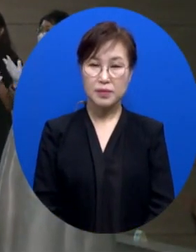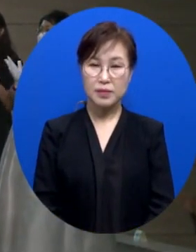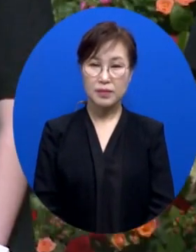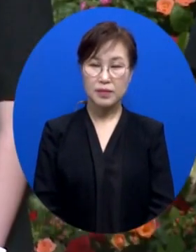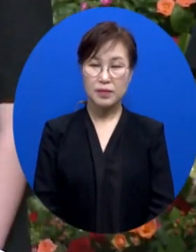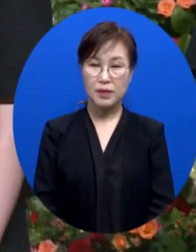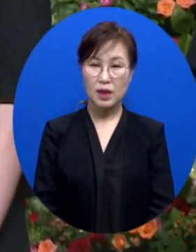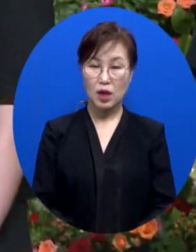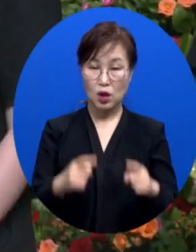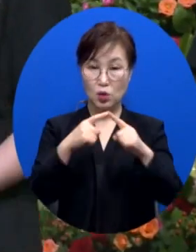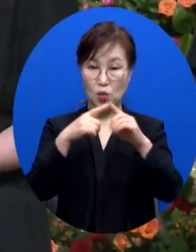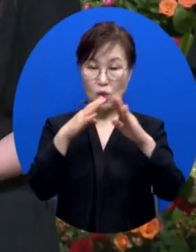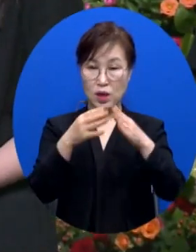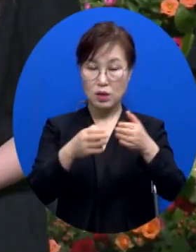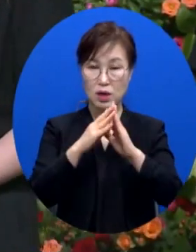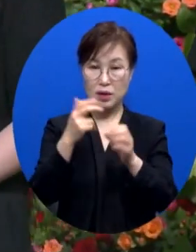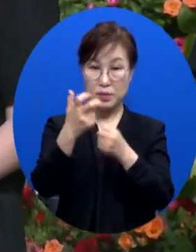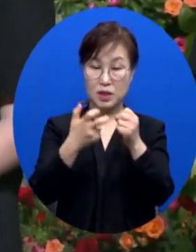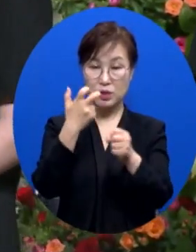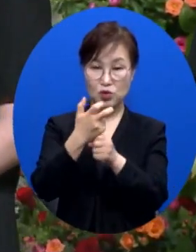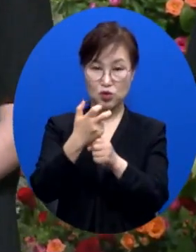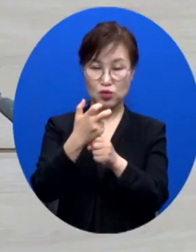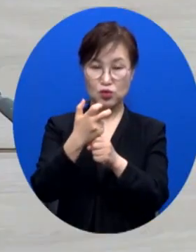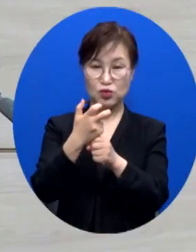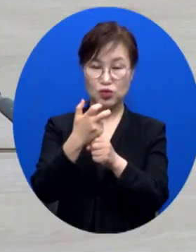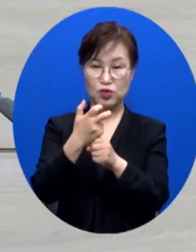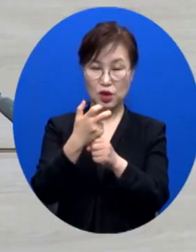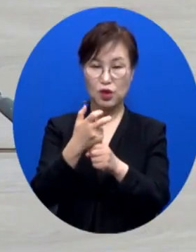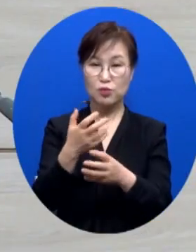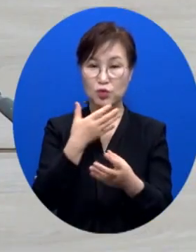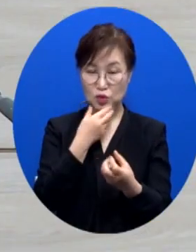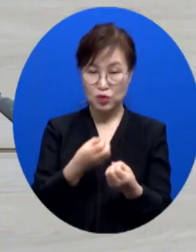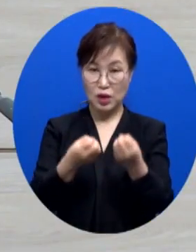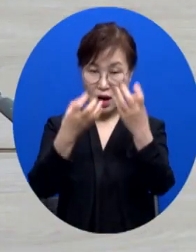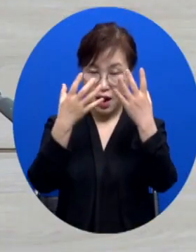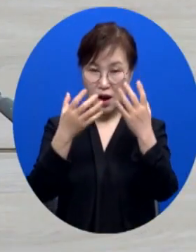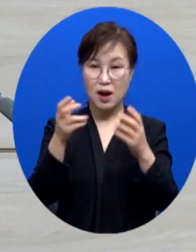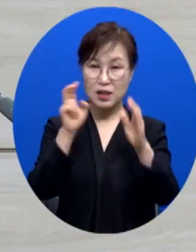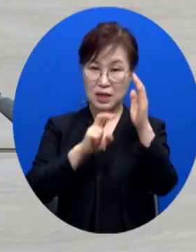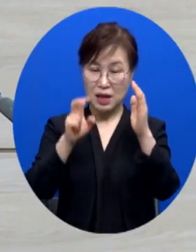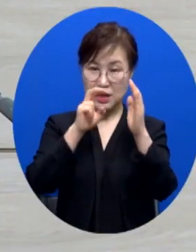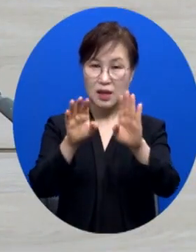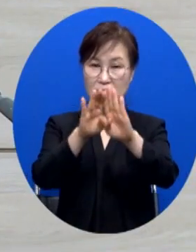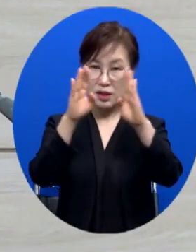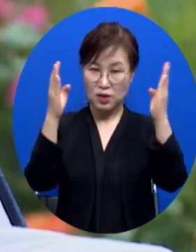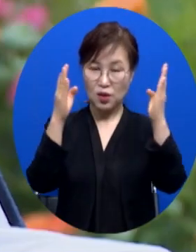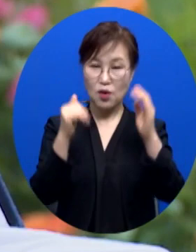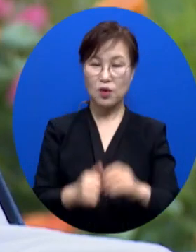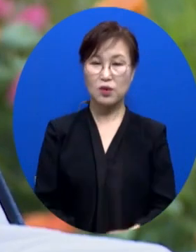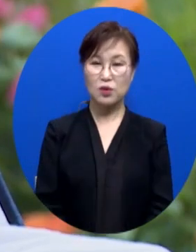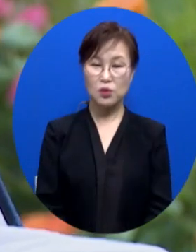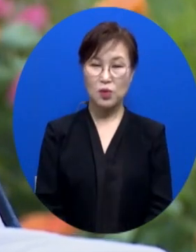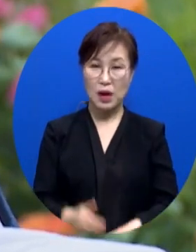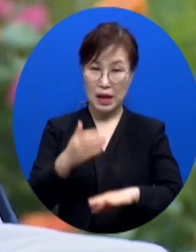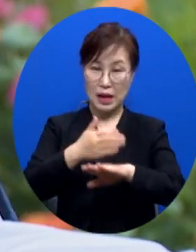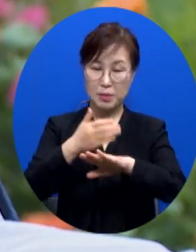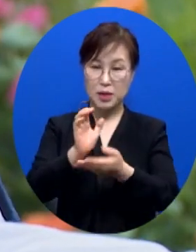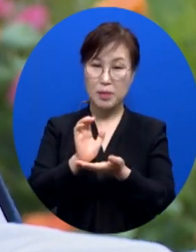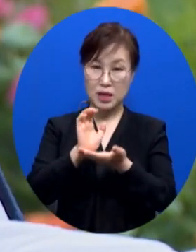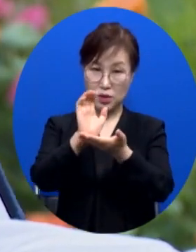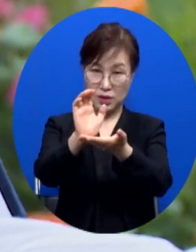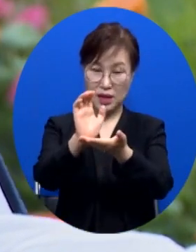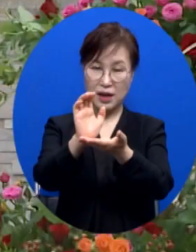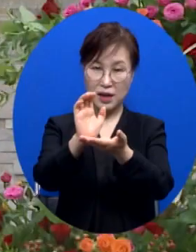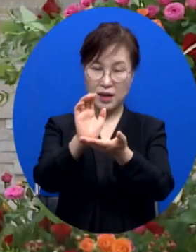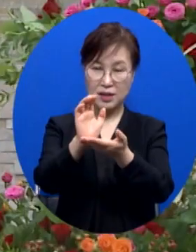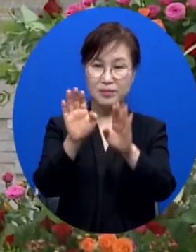서문로교회는 교회 설립 70주년을 축하하는 영상 상영과 찬양 콘서트를 진행했고 근속기념증서와 감사패 전달